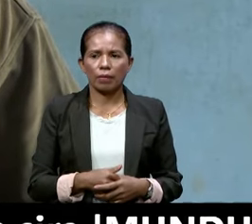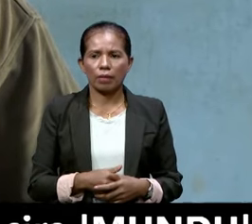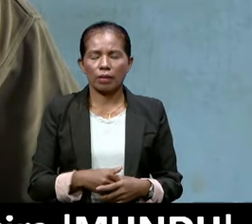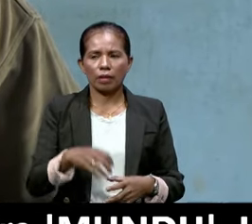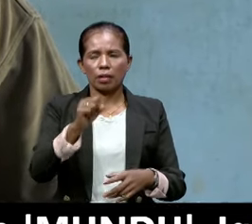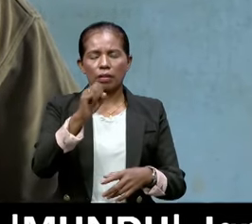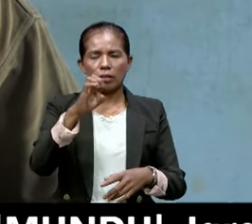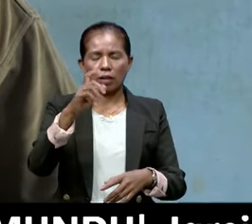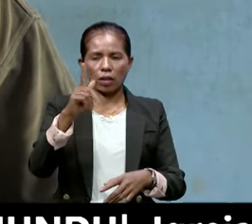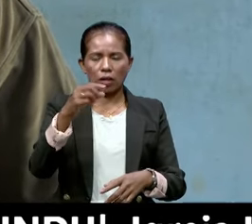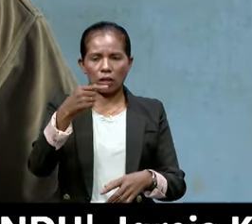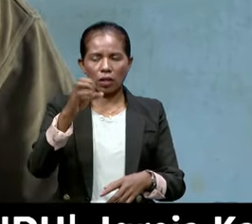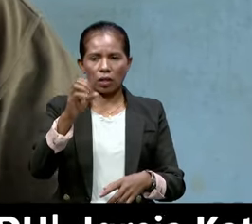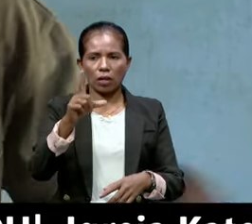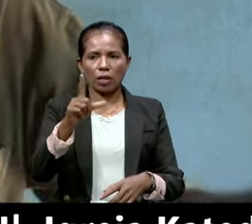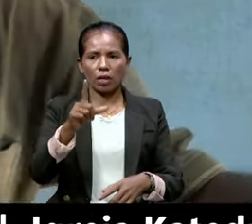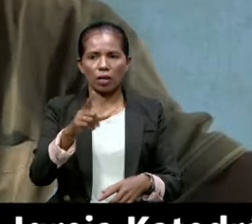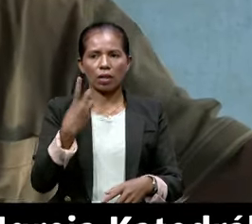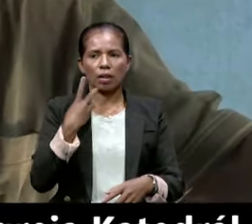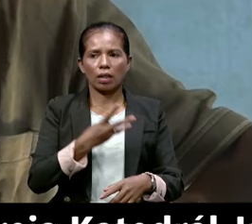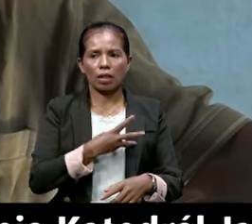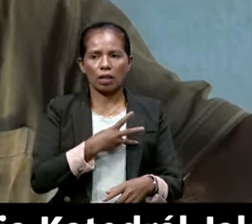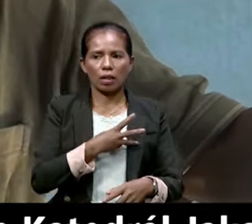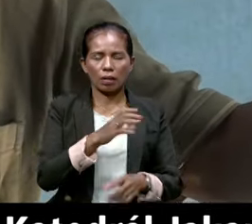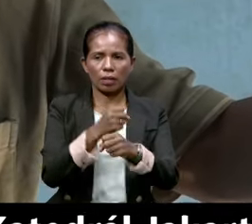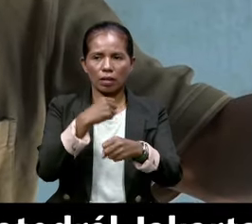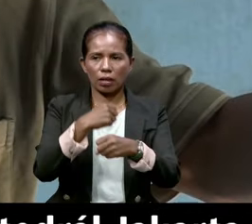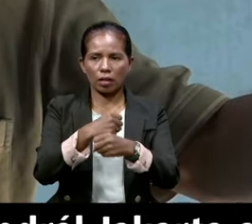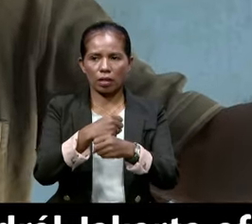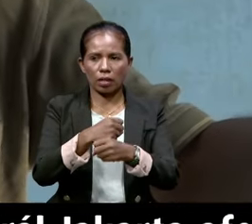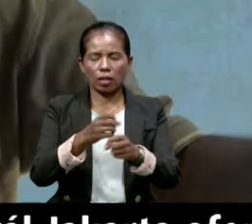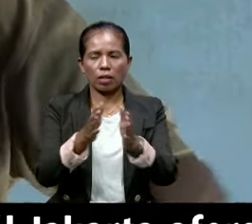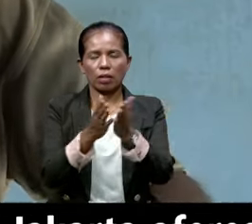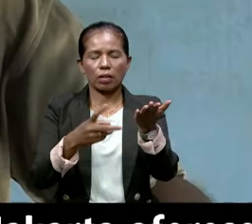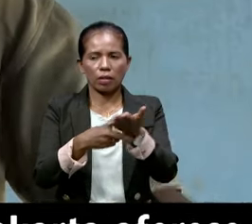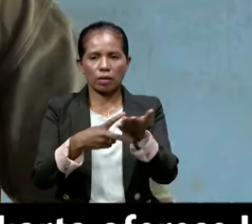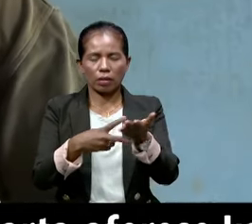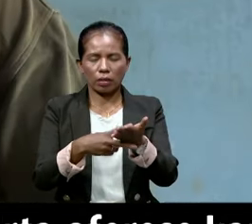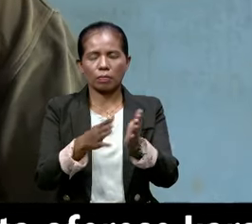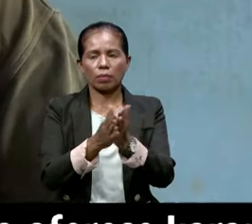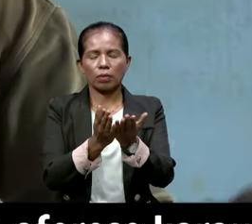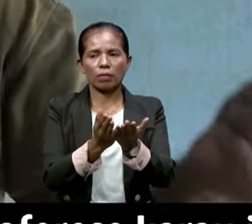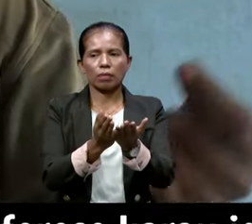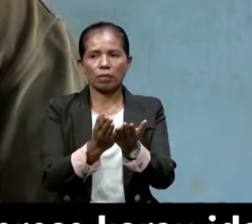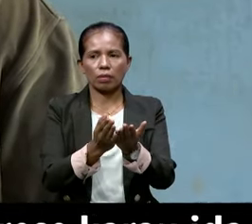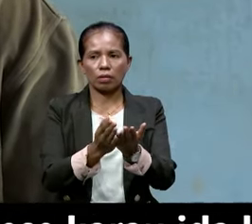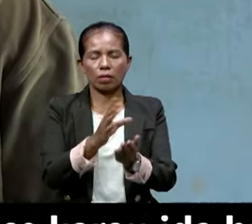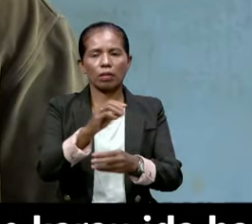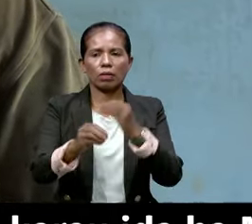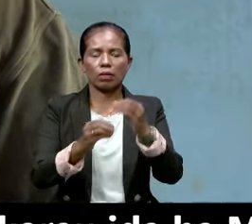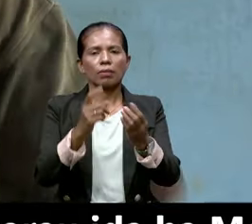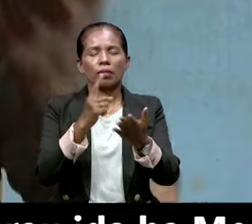sabane ita bo sira ronada ha ami poin be trata be rekening agora ha isiko tu sobu ne significa